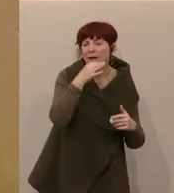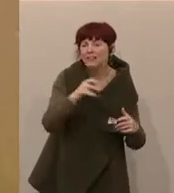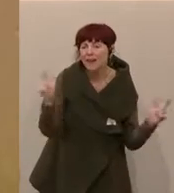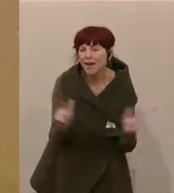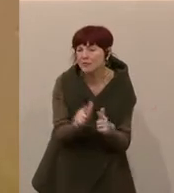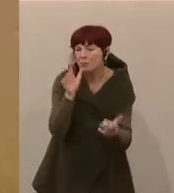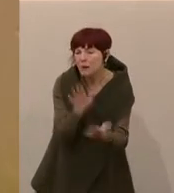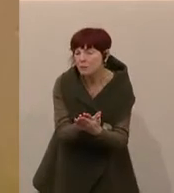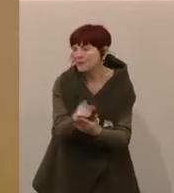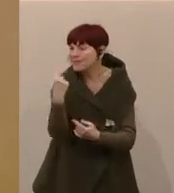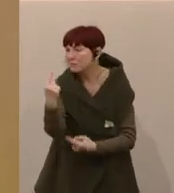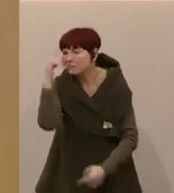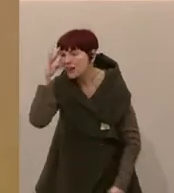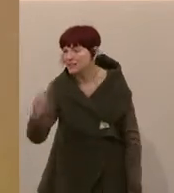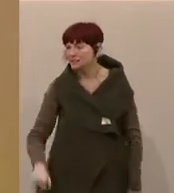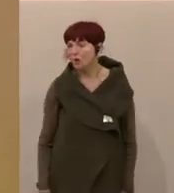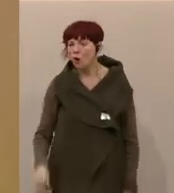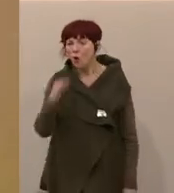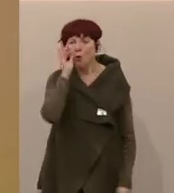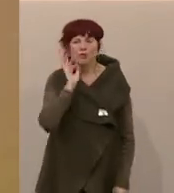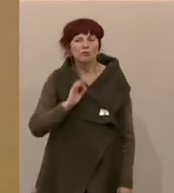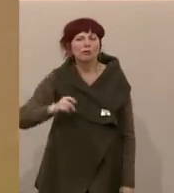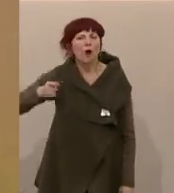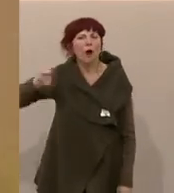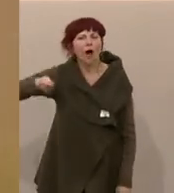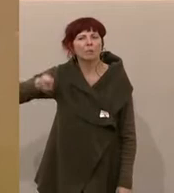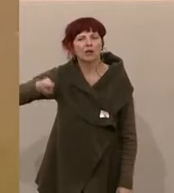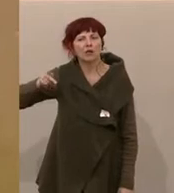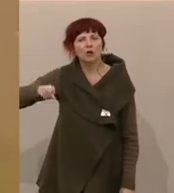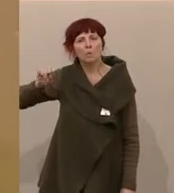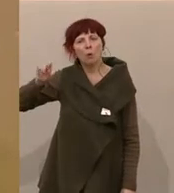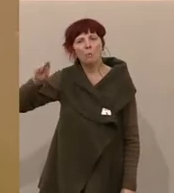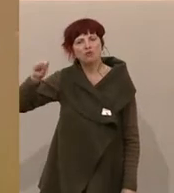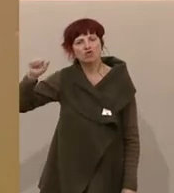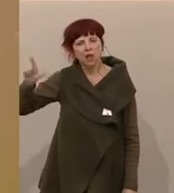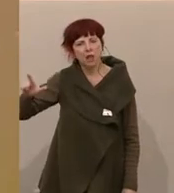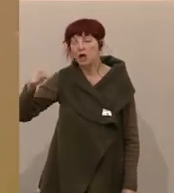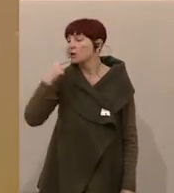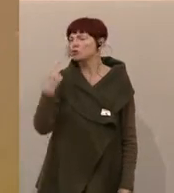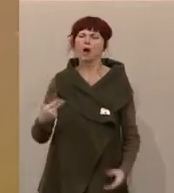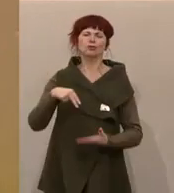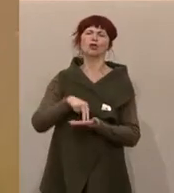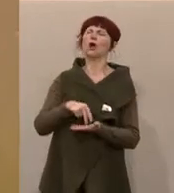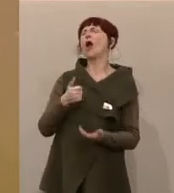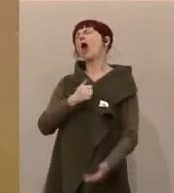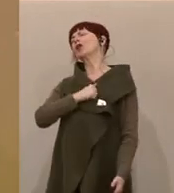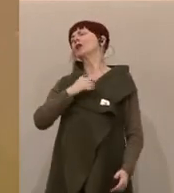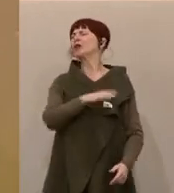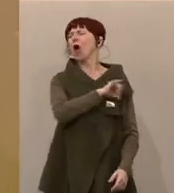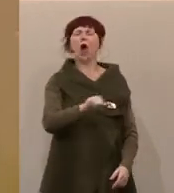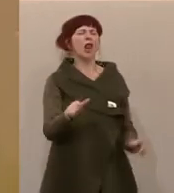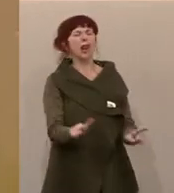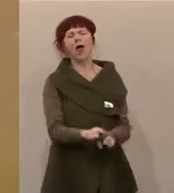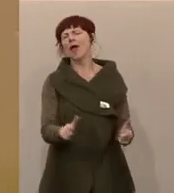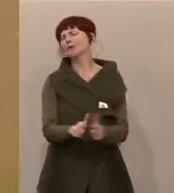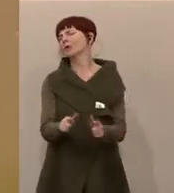wissen Sie auch ganz genau. Und Frau Abgeordnete Bobisil, weil Sie sich herausgestellt haben und haben, endlich gibt es Leistungen, jedes dasselbe Geld für